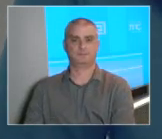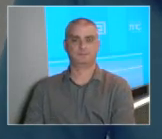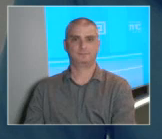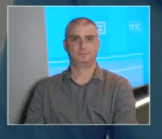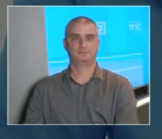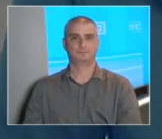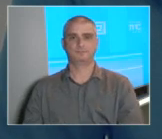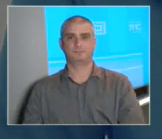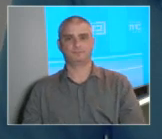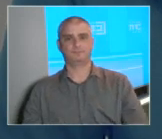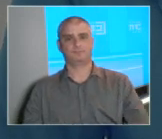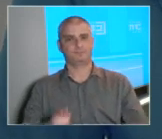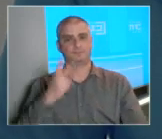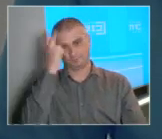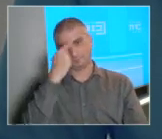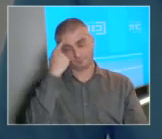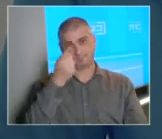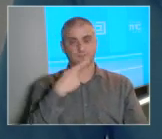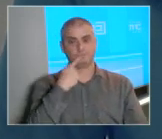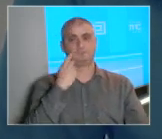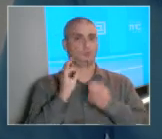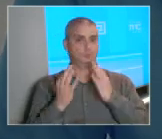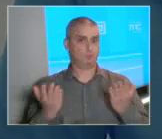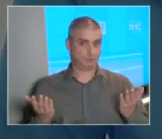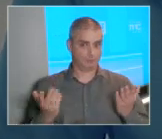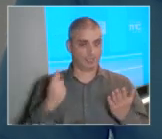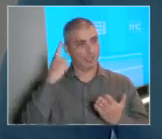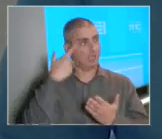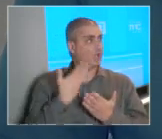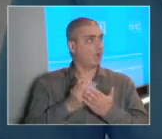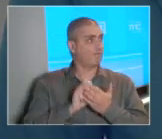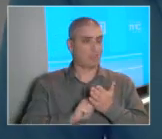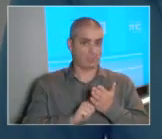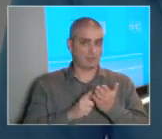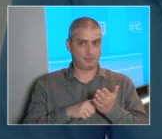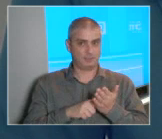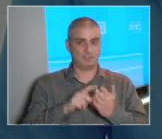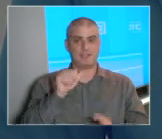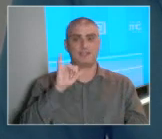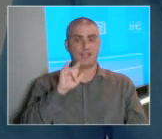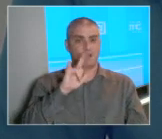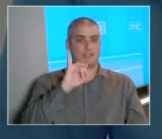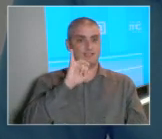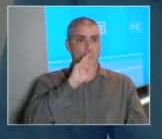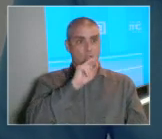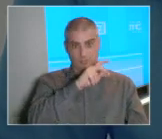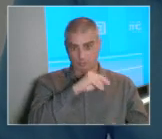ולדעתך, כפרשן משפטי, חוות הדעת שנתן אייל ינון